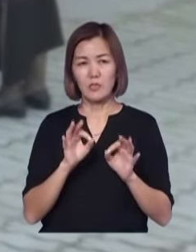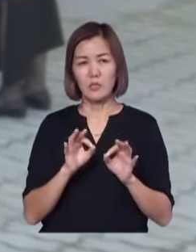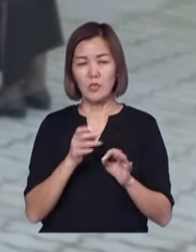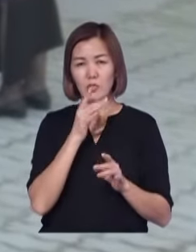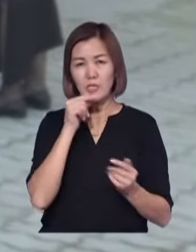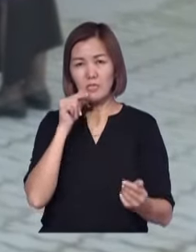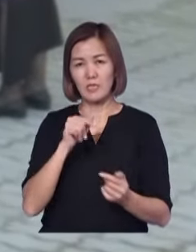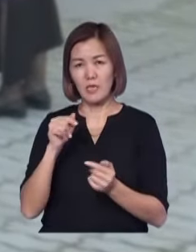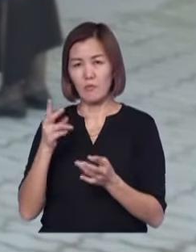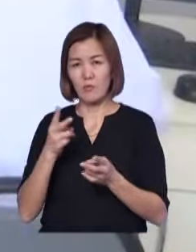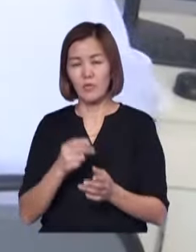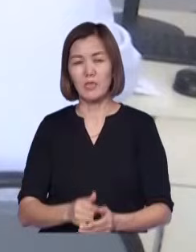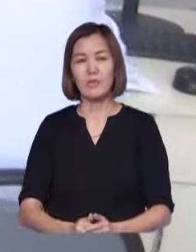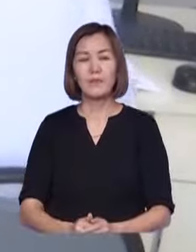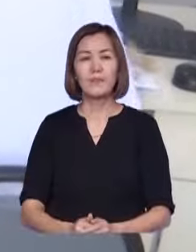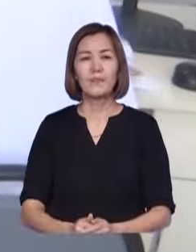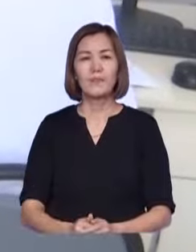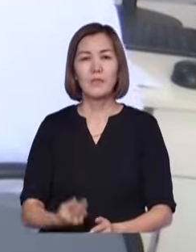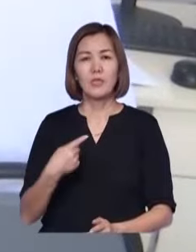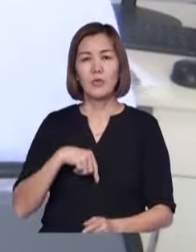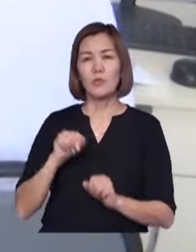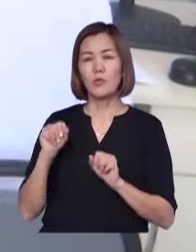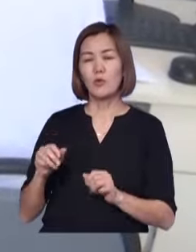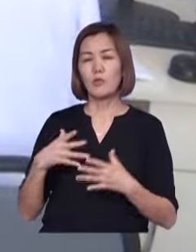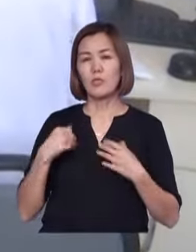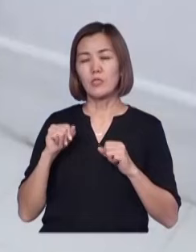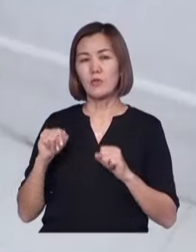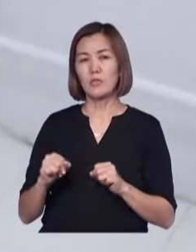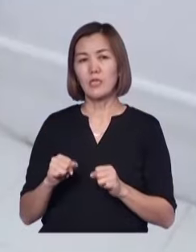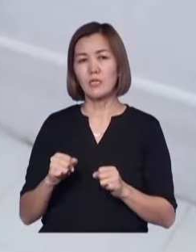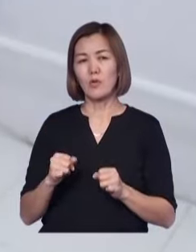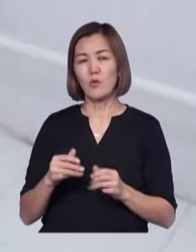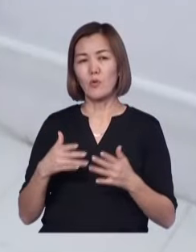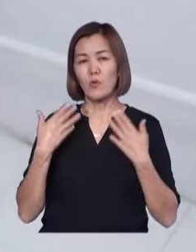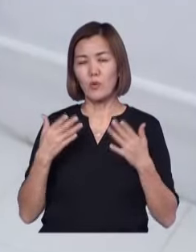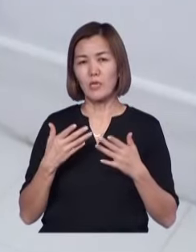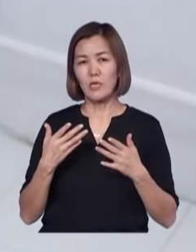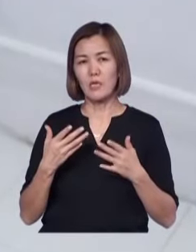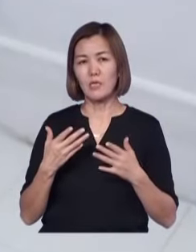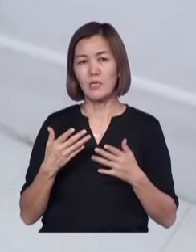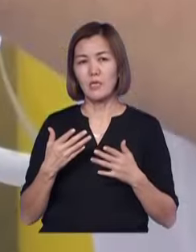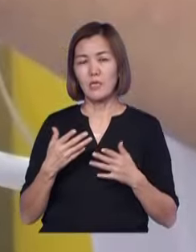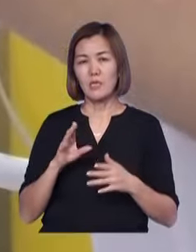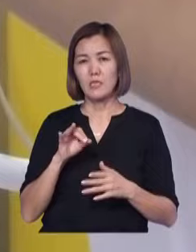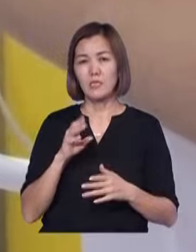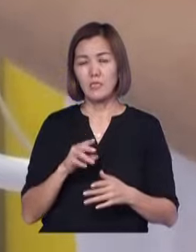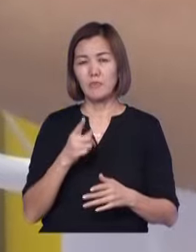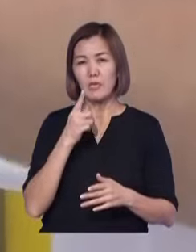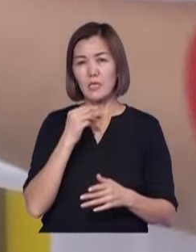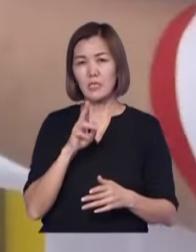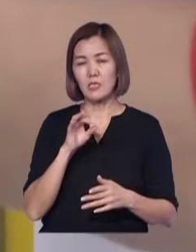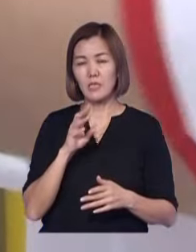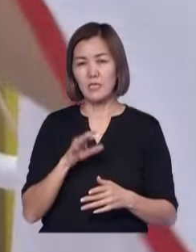жасына сай алынған дұрыс деп ойлаймын. Иммунды денсаулық сақтаудың ең табысты және тиімді әдістерінің бірі. Ол көкжөтел, сіреспе, қызылша, қызамық